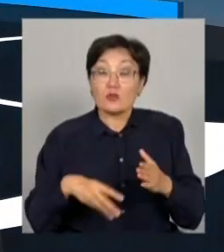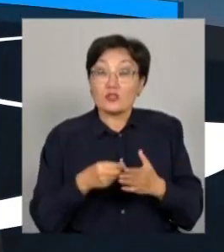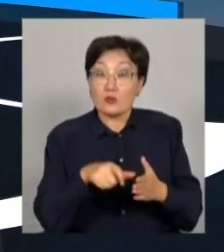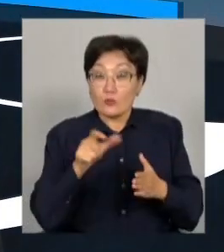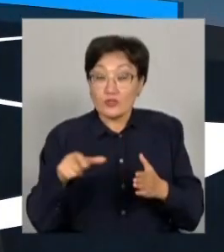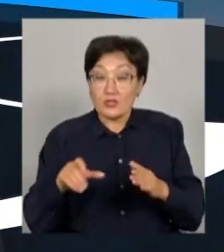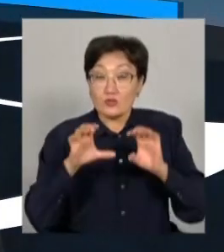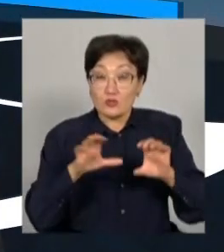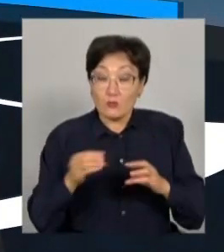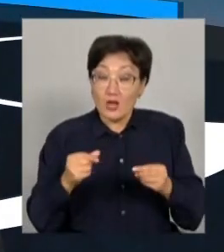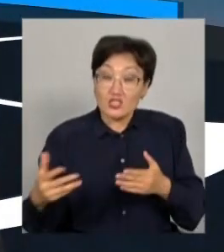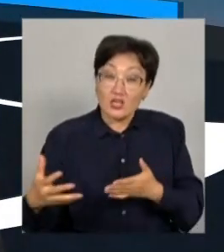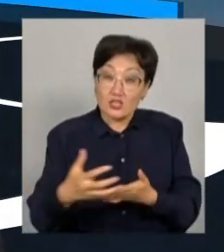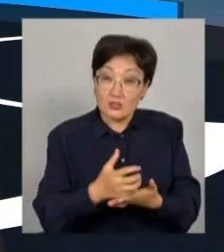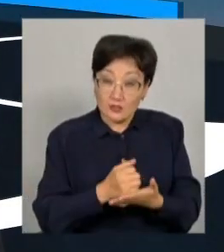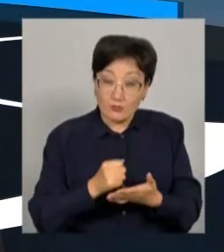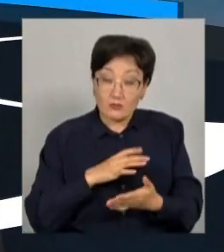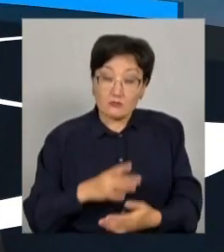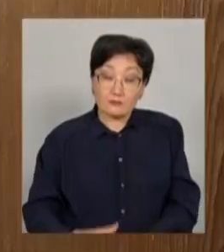салымшылардан заңсыз ақша алып келген.